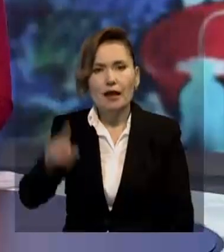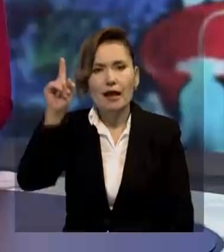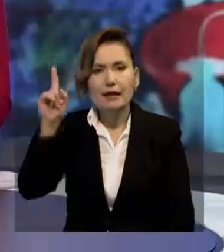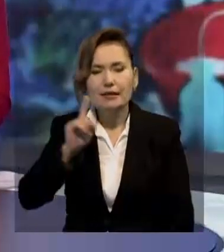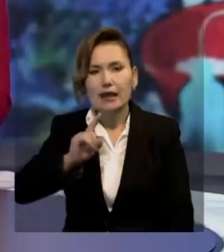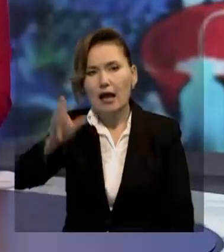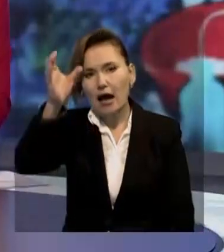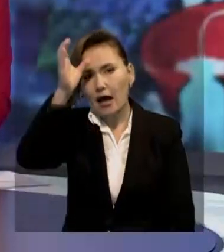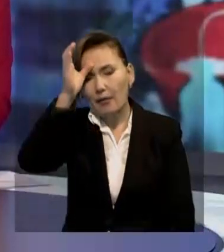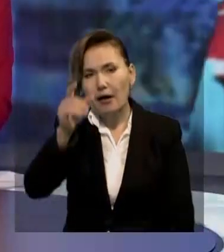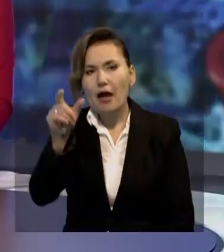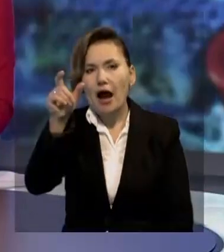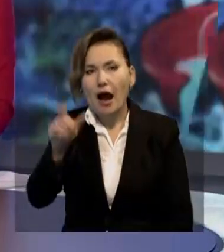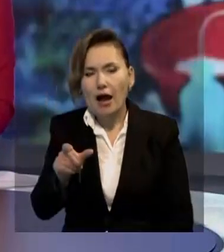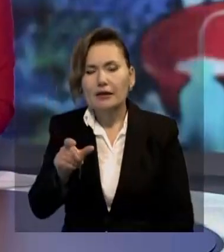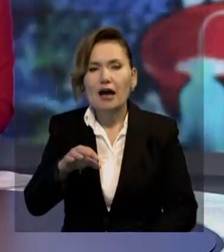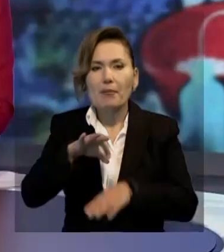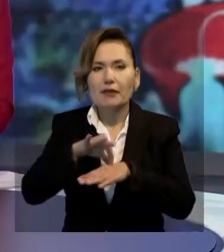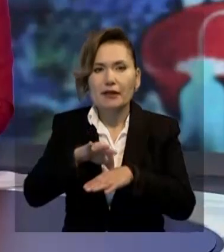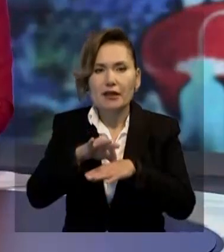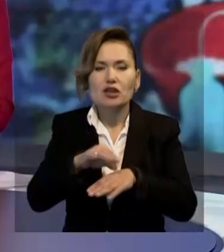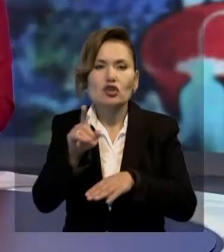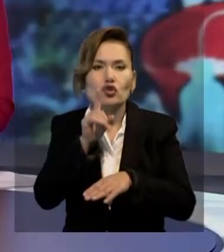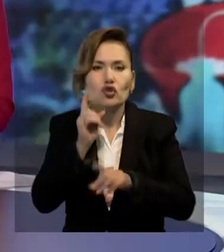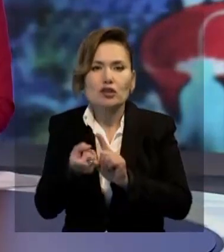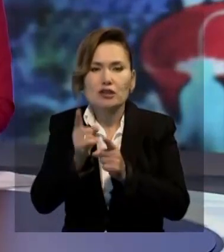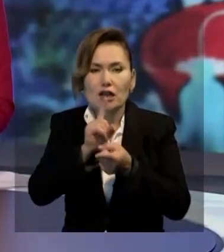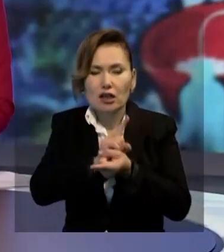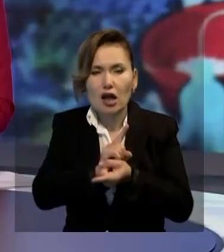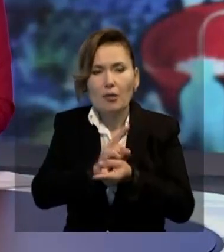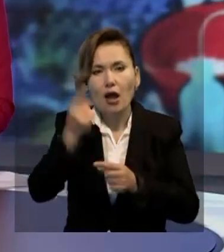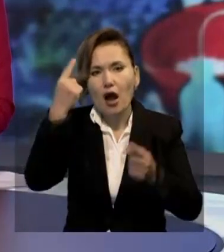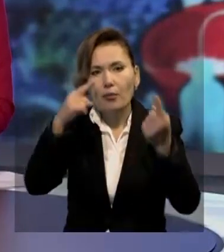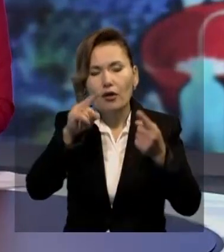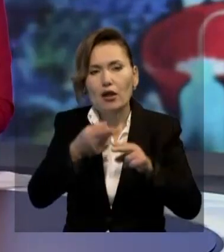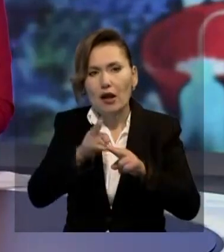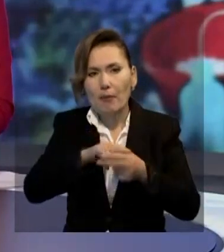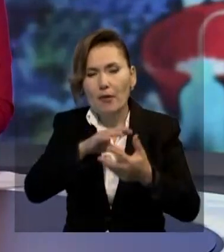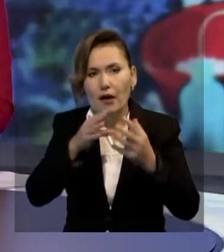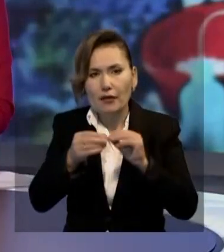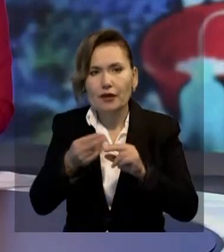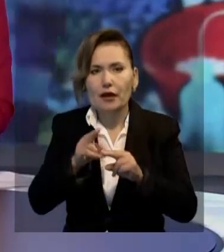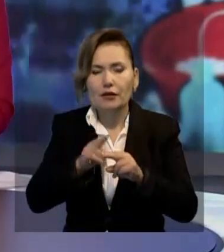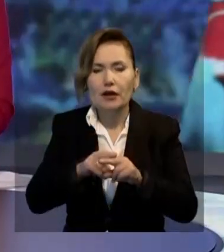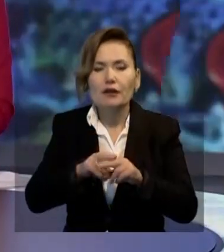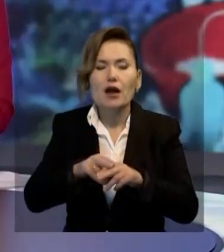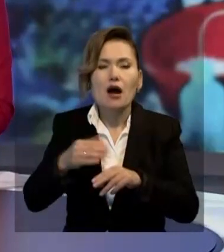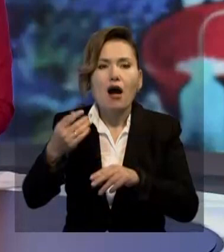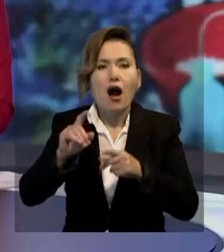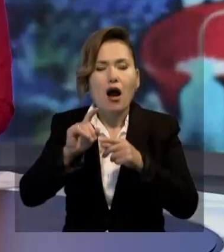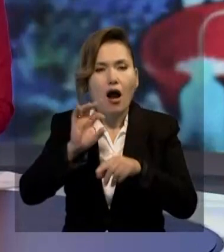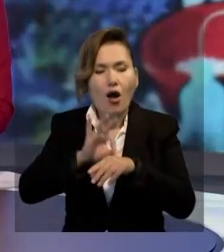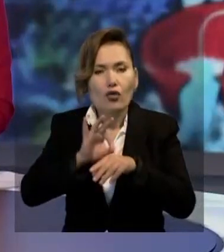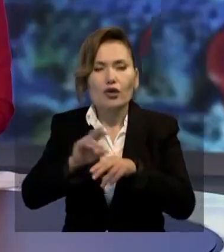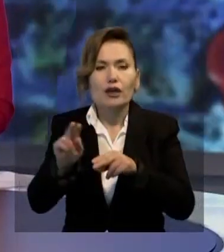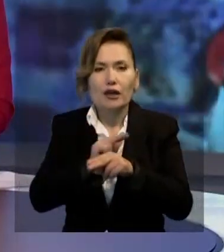Израиль ғалымдары адам терісін жасартудың тың әдісін тапты. Зерттеу нәтижесінде бұл тәсілдің Альцгеймер ауруын емдеуге және